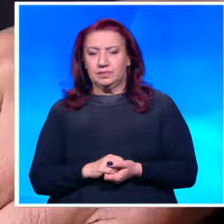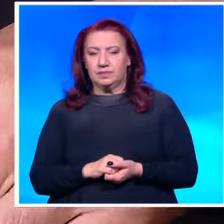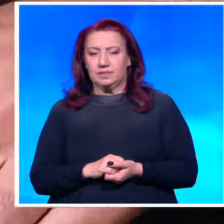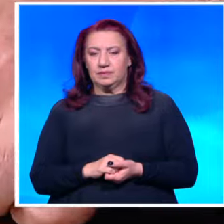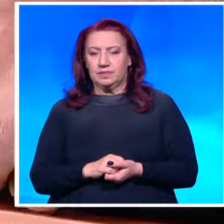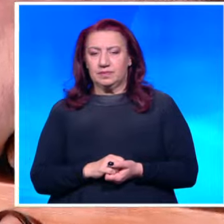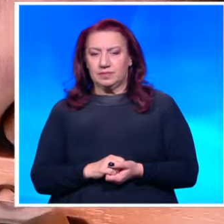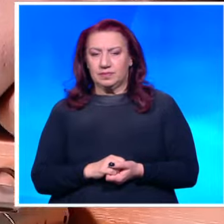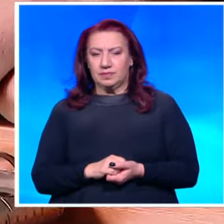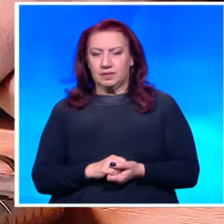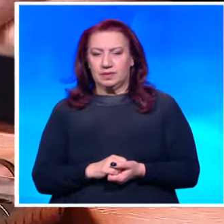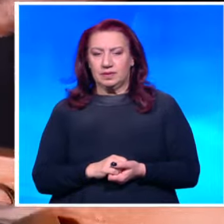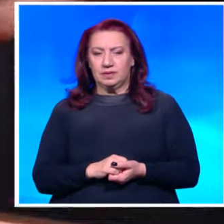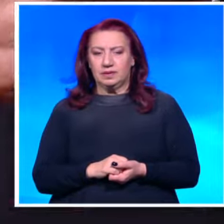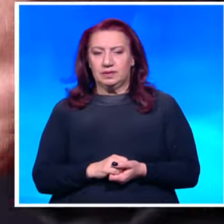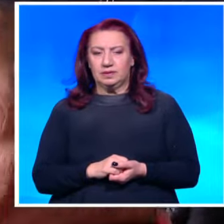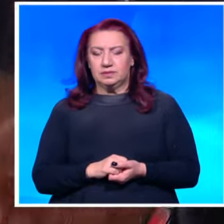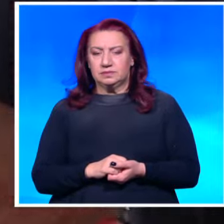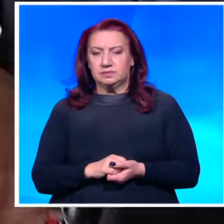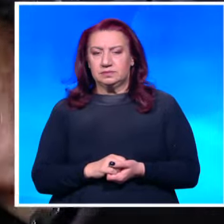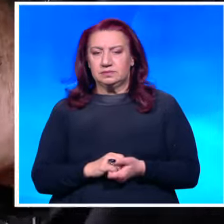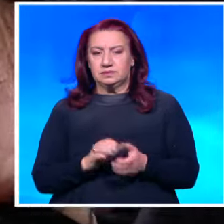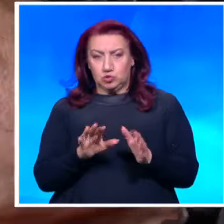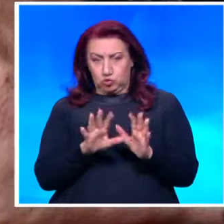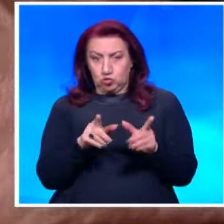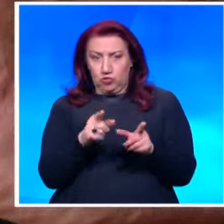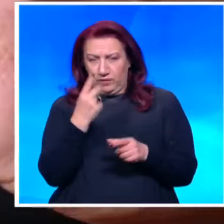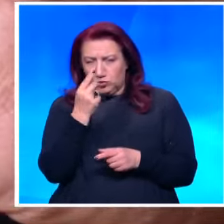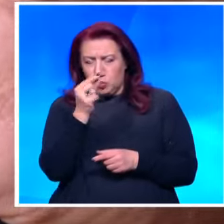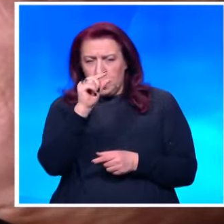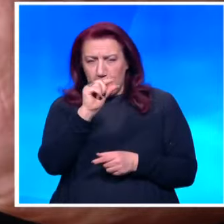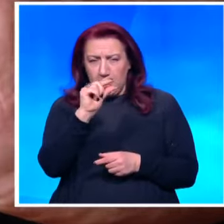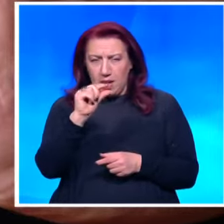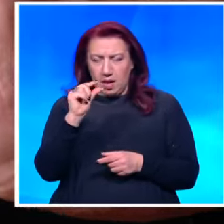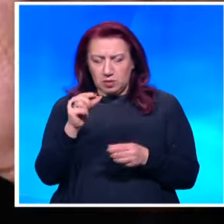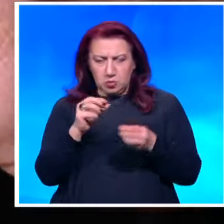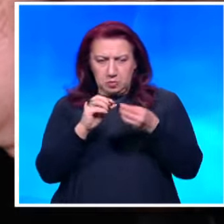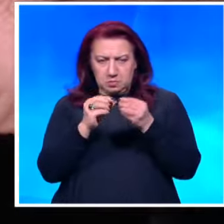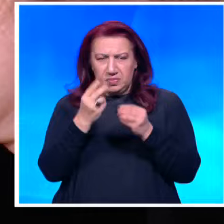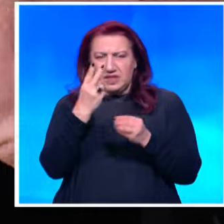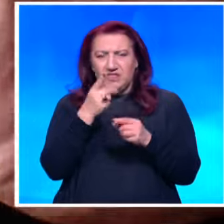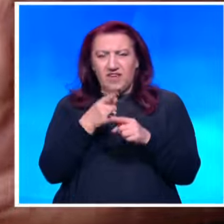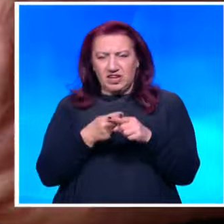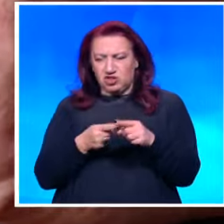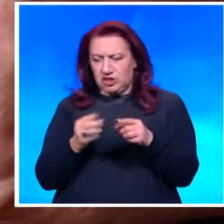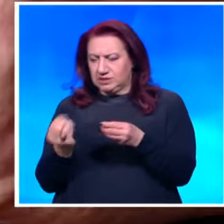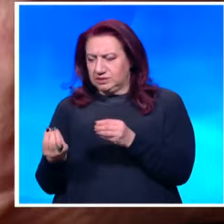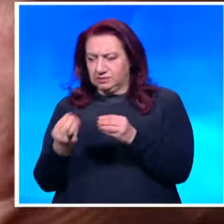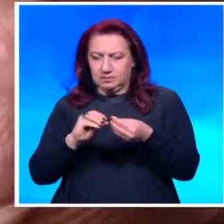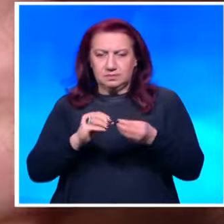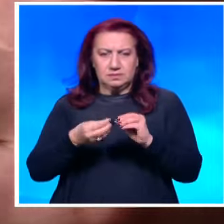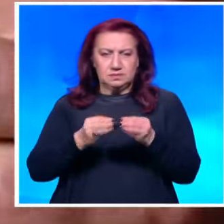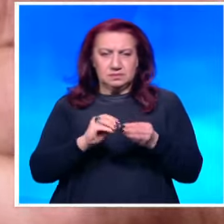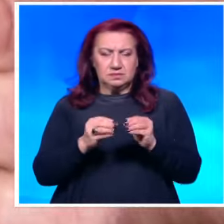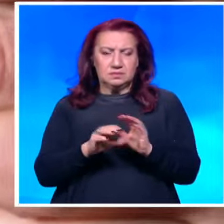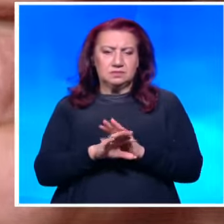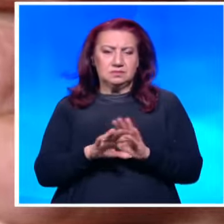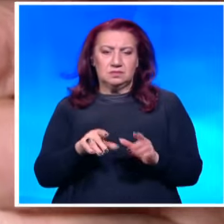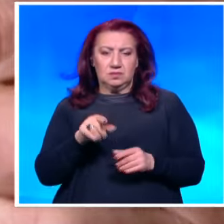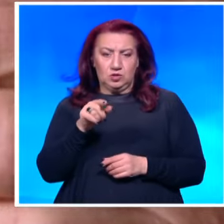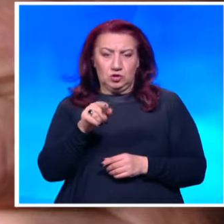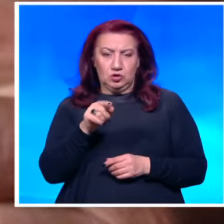тази част се слага съответната ракета. Това е ракетата на две части, може да бъде разгледана. Тя се поставя вътре. Това